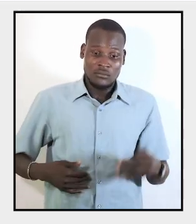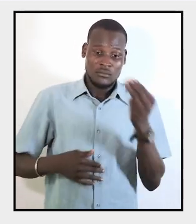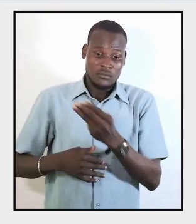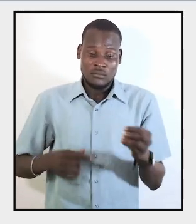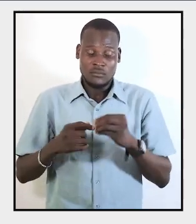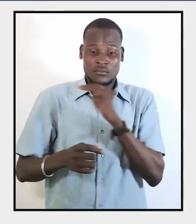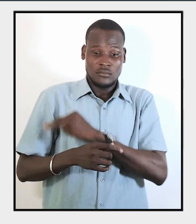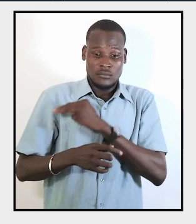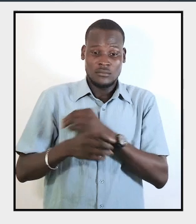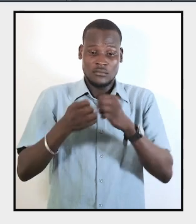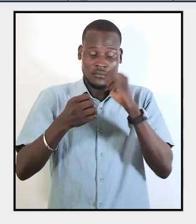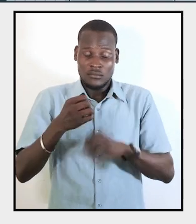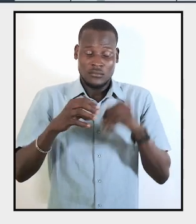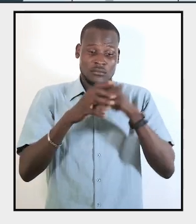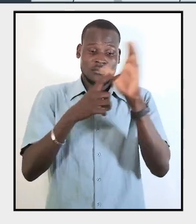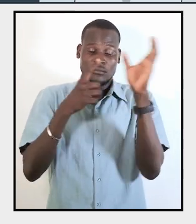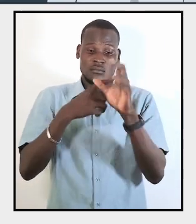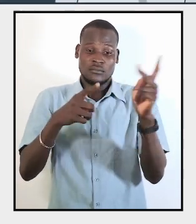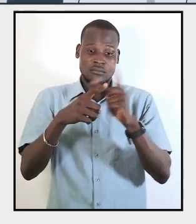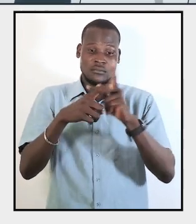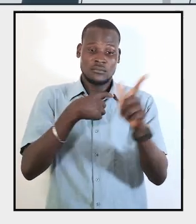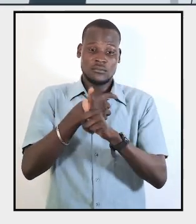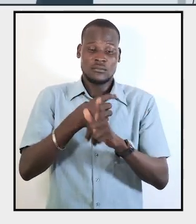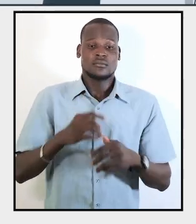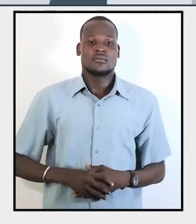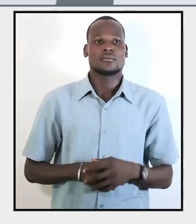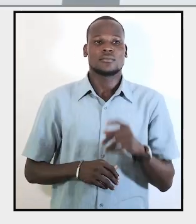dans les conditions d'exercice professionnel.